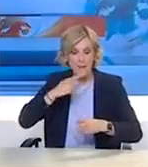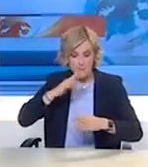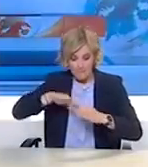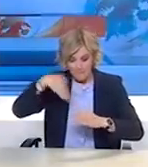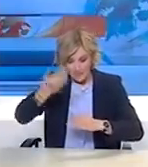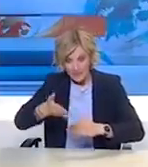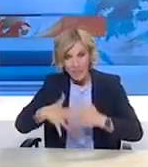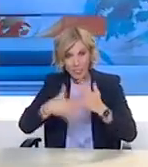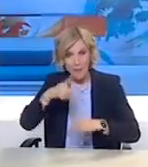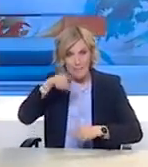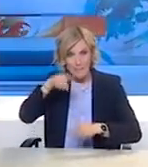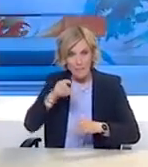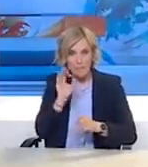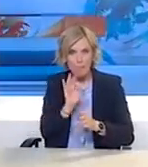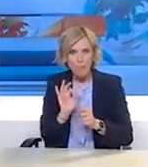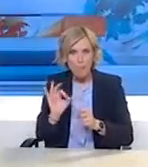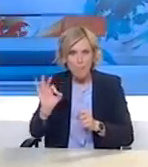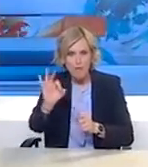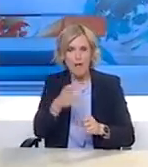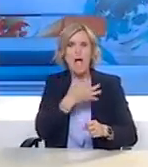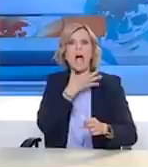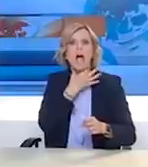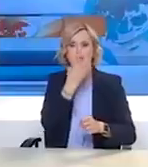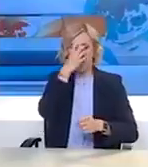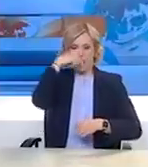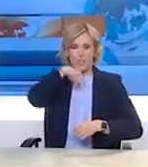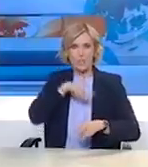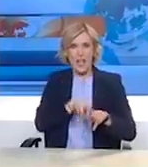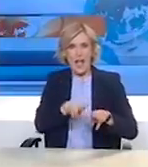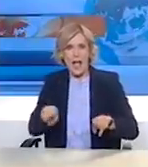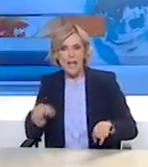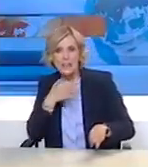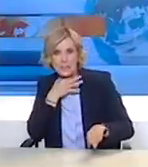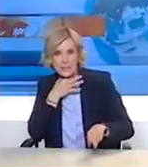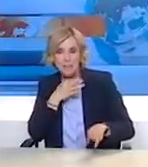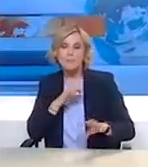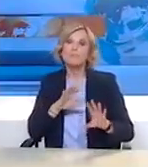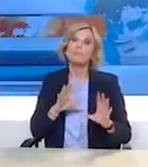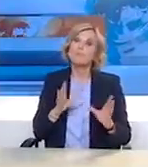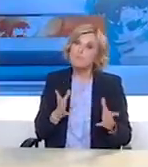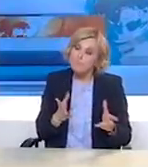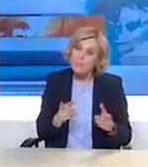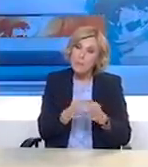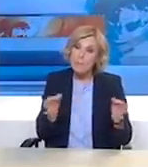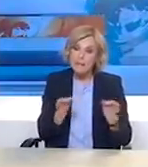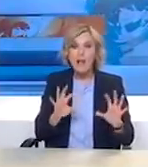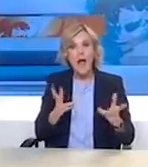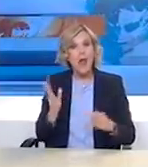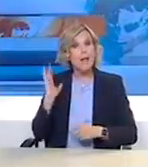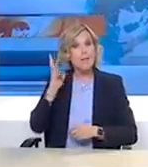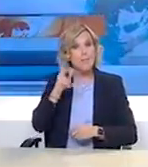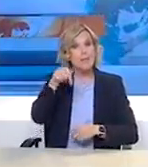σοβαρών περιστατικών, των μεθ, των θανάτων, αν αυξάνε. Αυτή τη στιγμή βλέπουμε με πάρα πολύ χαρά, πρέπει να το πω αυτό,